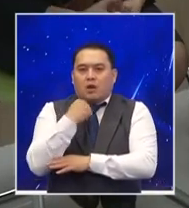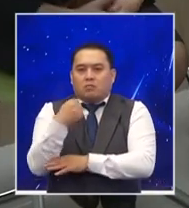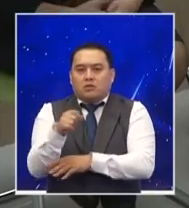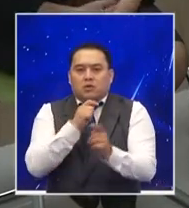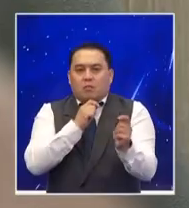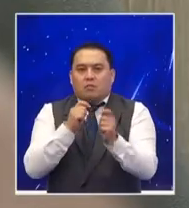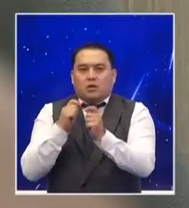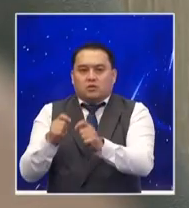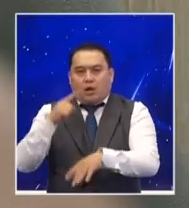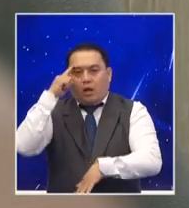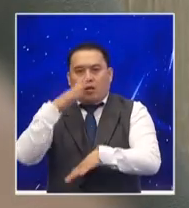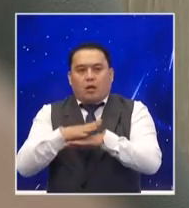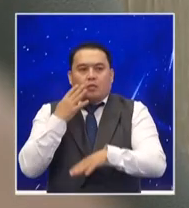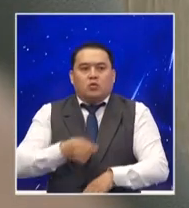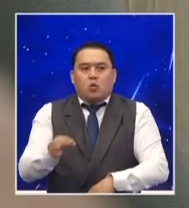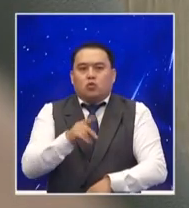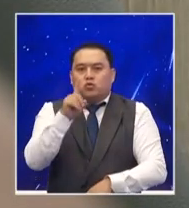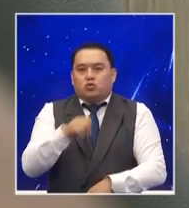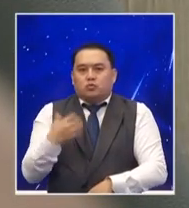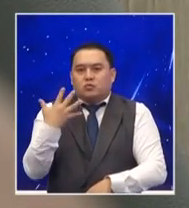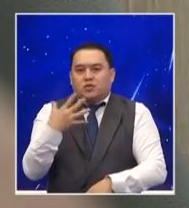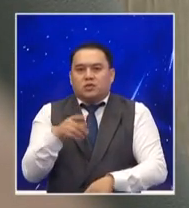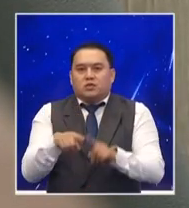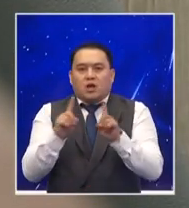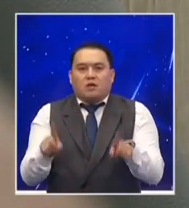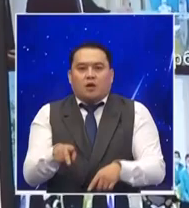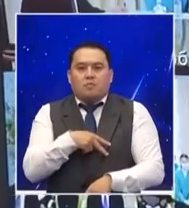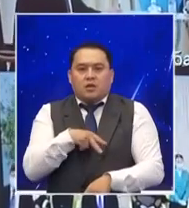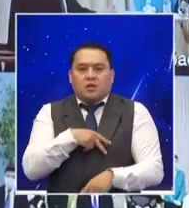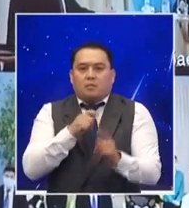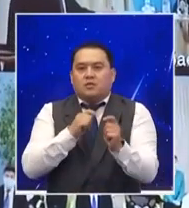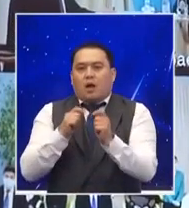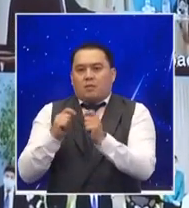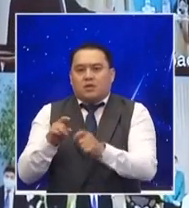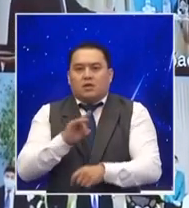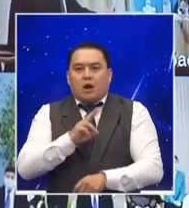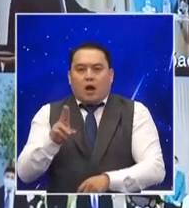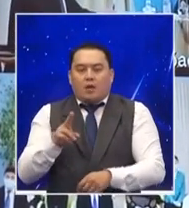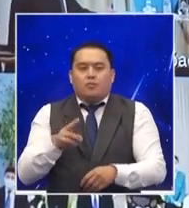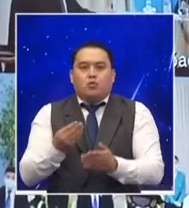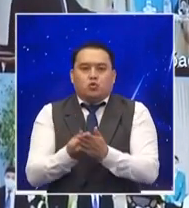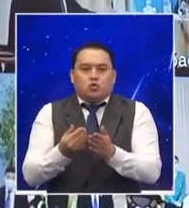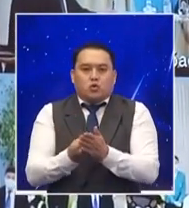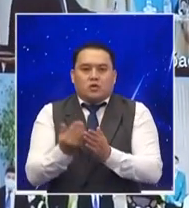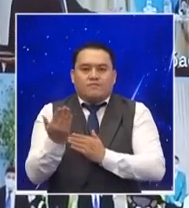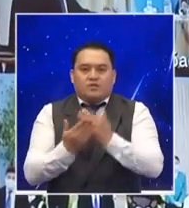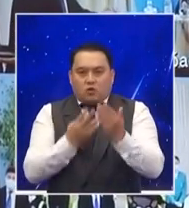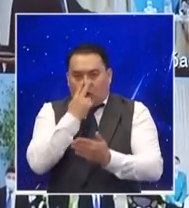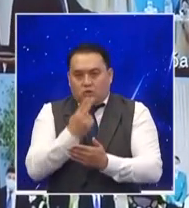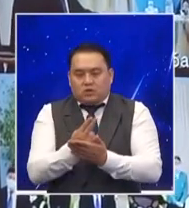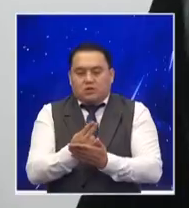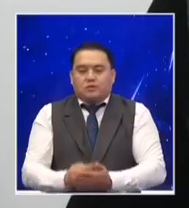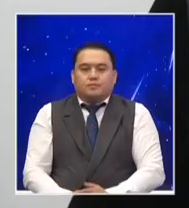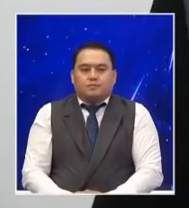марапатталды. Алматы облысындағы 105 студент пен оқушыға сертификат пен медальдар табысталды. Бұл республика бойынша ең жоғарғы көрсеткіш болып